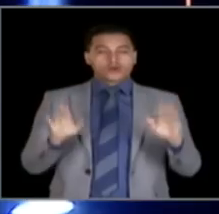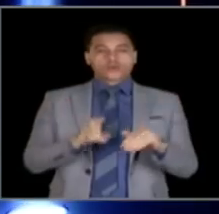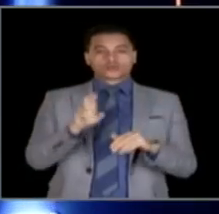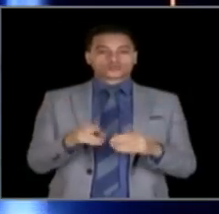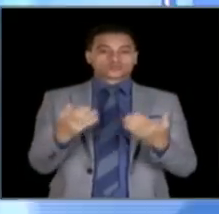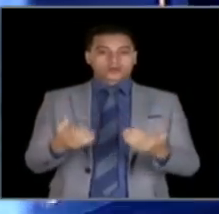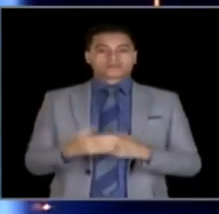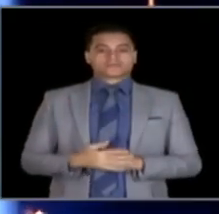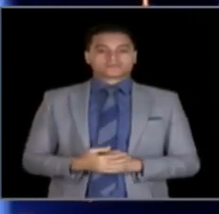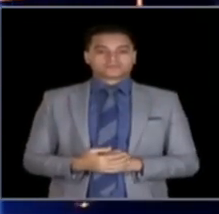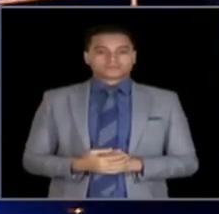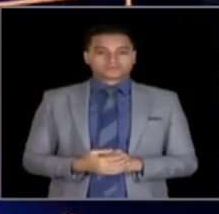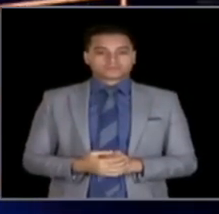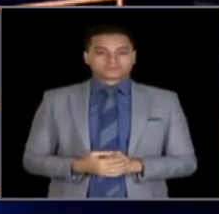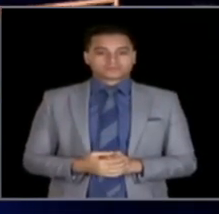هو